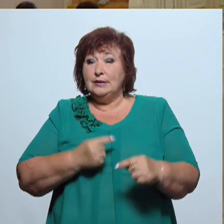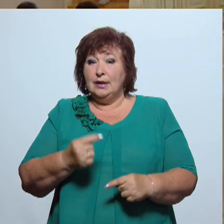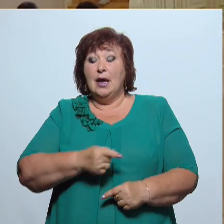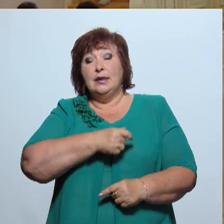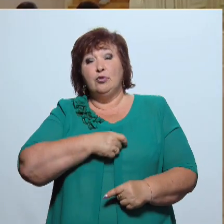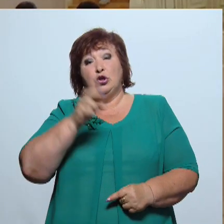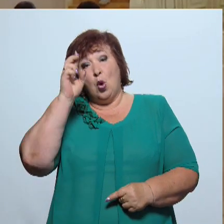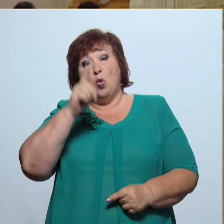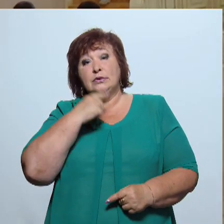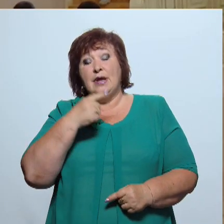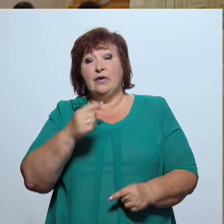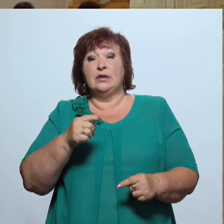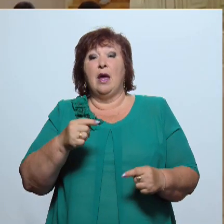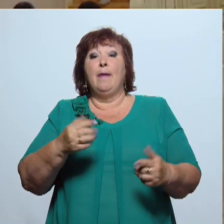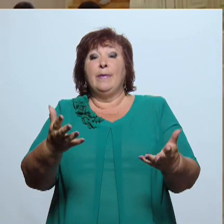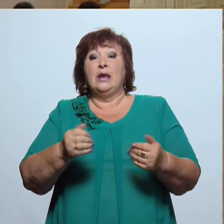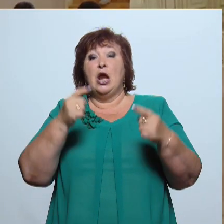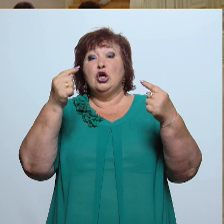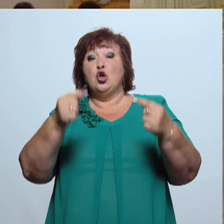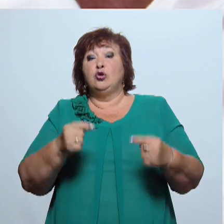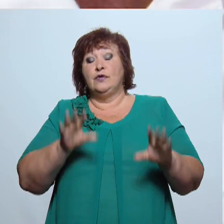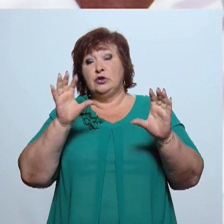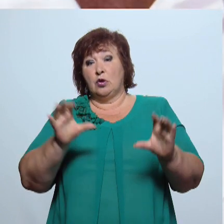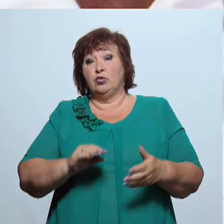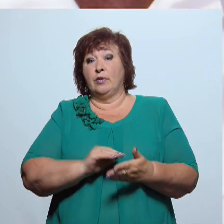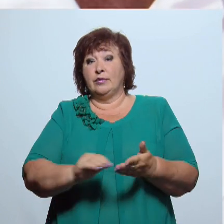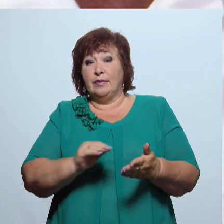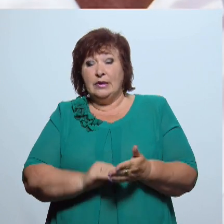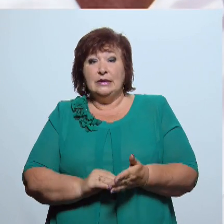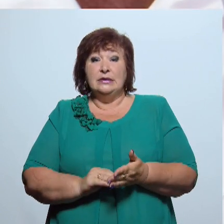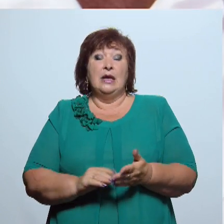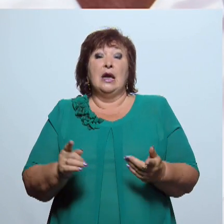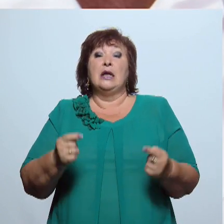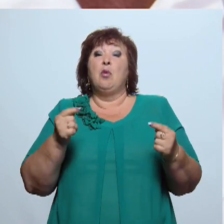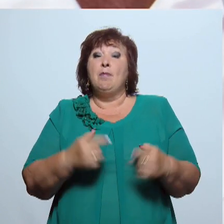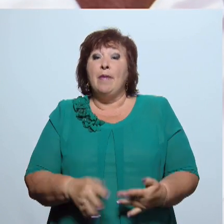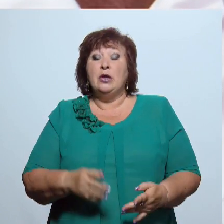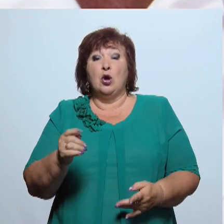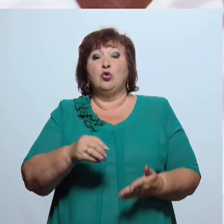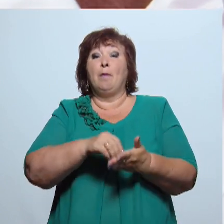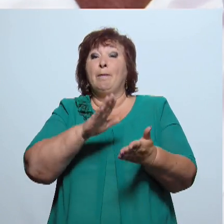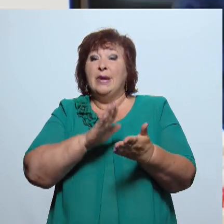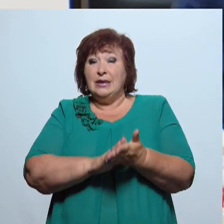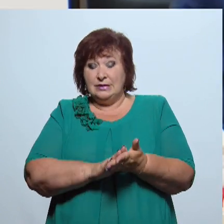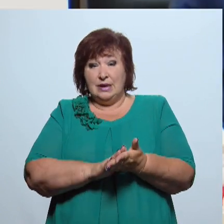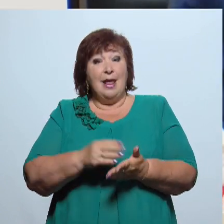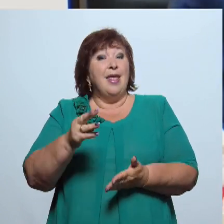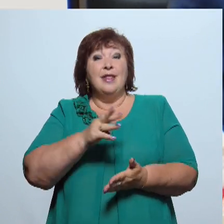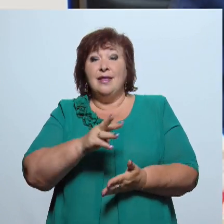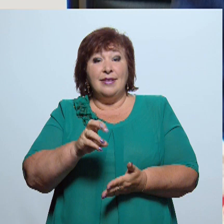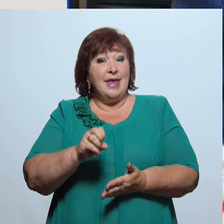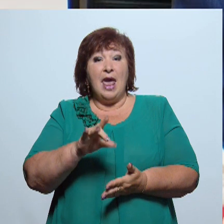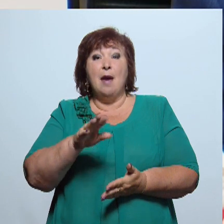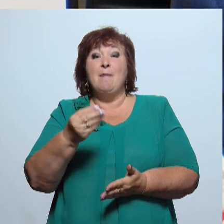депутаты Госсовета приняли соответствующий закон. В нем прописали критерии, по которым объект может быть признан тем самым нематериальным